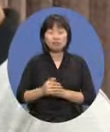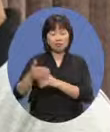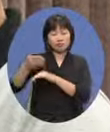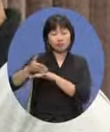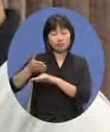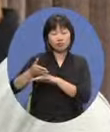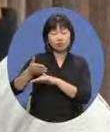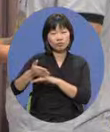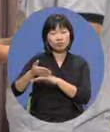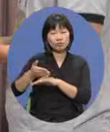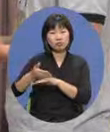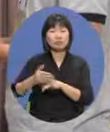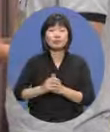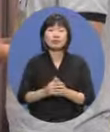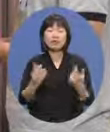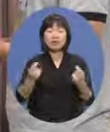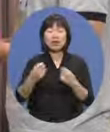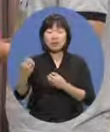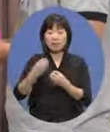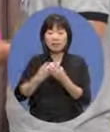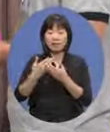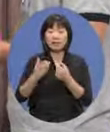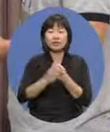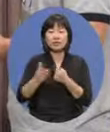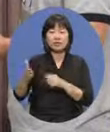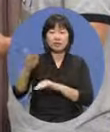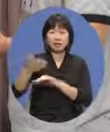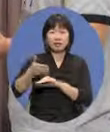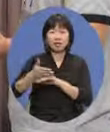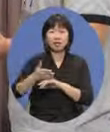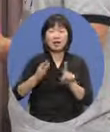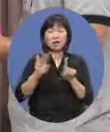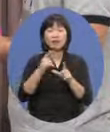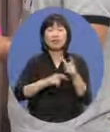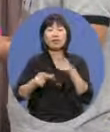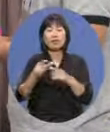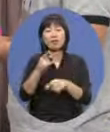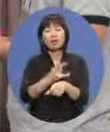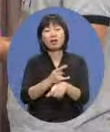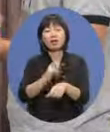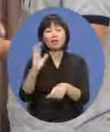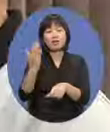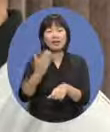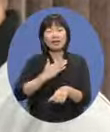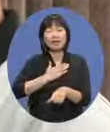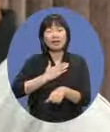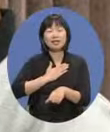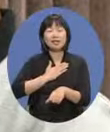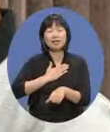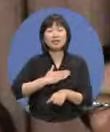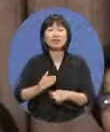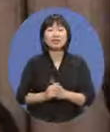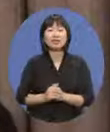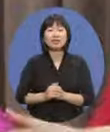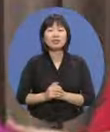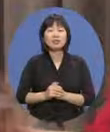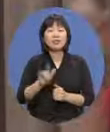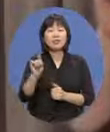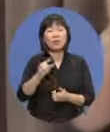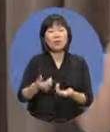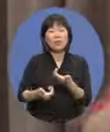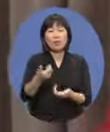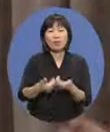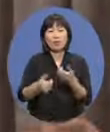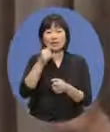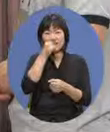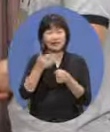고마워. 네, 그렇게 말해줘서 고마워. 예, 네. 네, 한 번 더 해보셔야 될 것 같아요. 여기만. 자, 왜냐하면 뭔가 어색해.